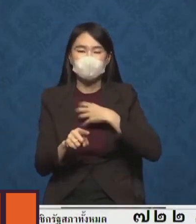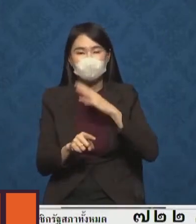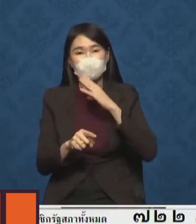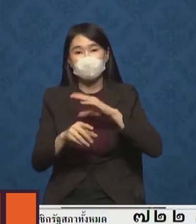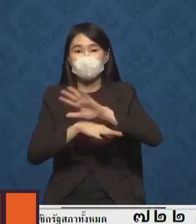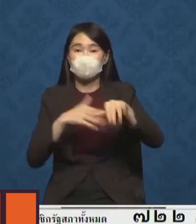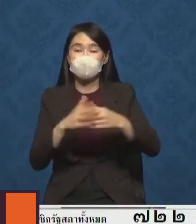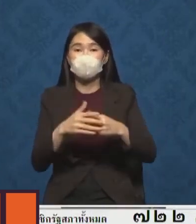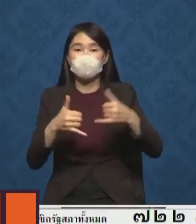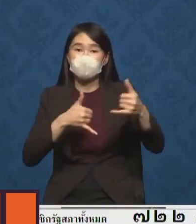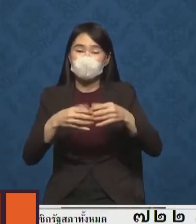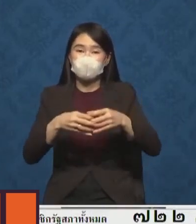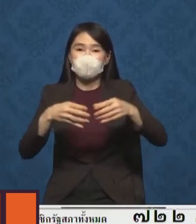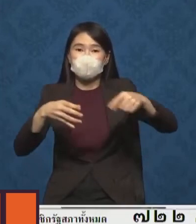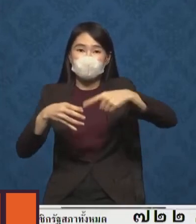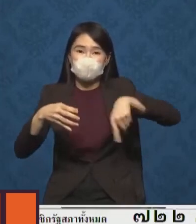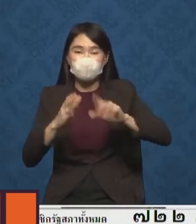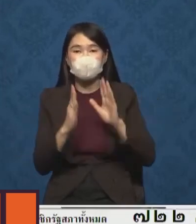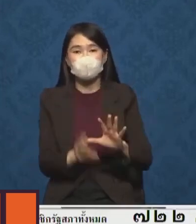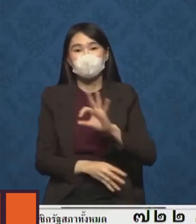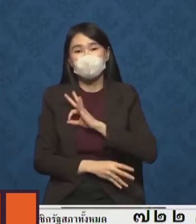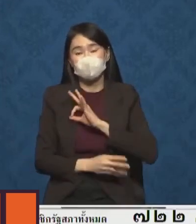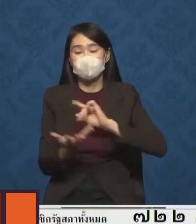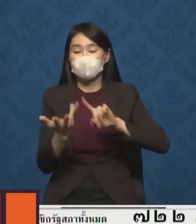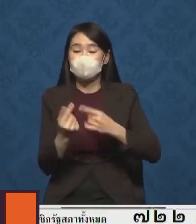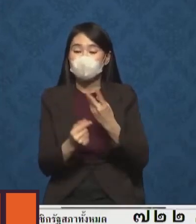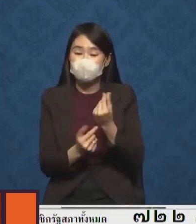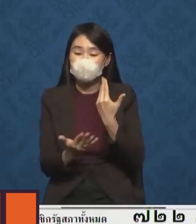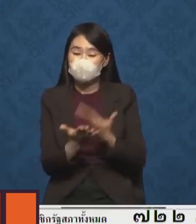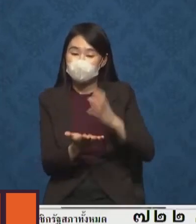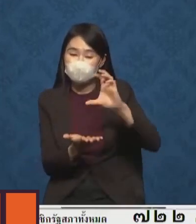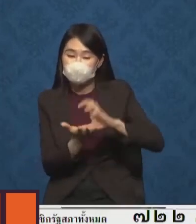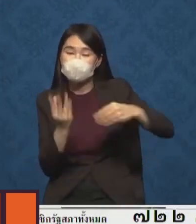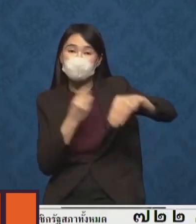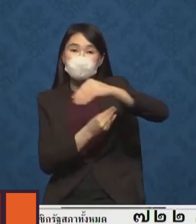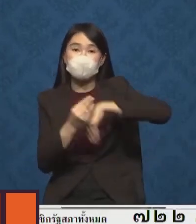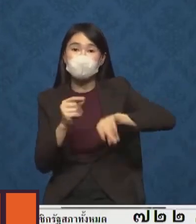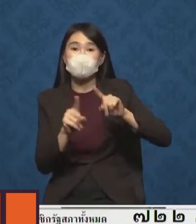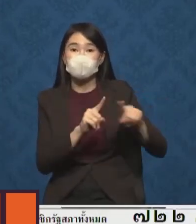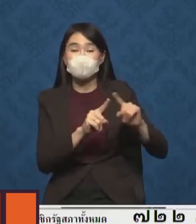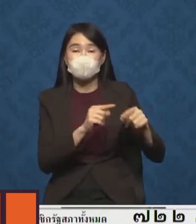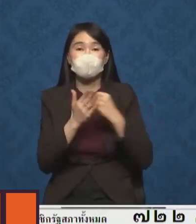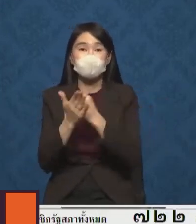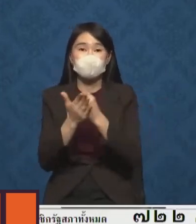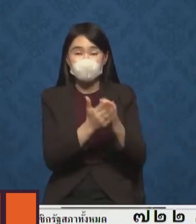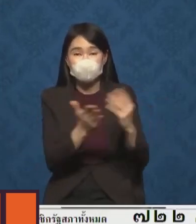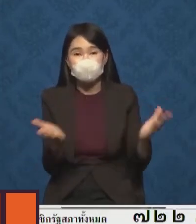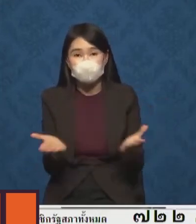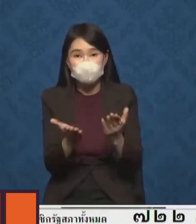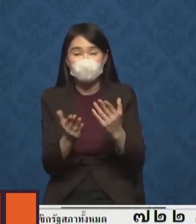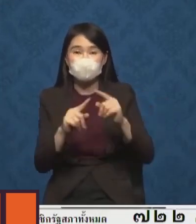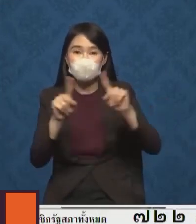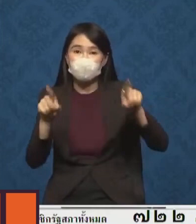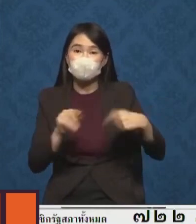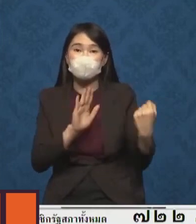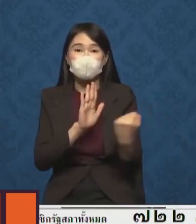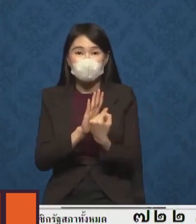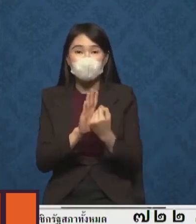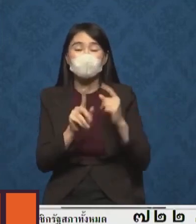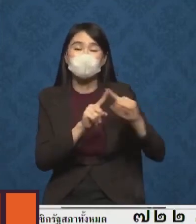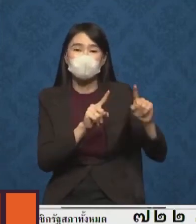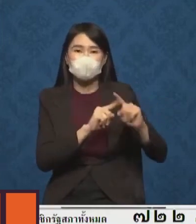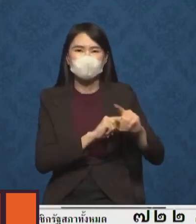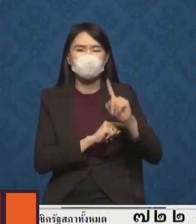าย ก็คอการนําไปสู่เรื่องของจำนวสมาชิค เรื่องของเงินทุนประเดิมต่ๆเรื่องของการจุทะเบียนต่ๆ ซึ่ง